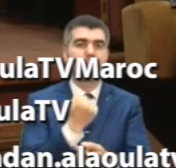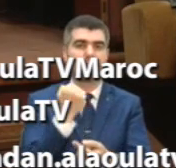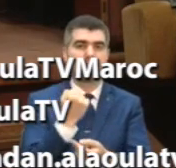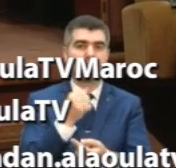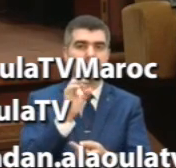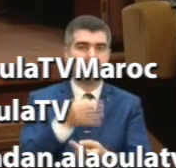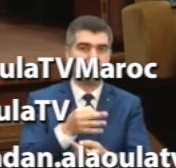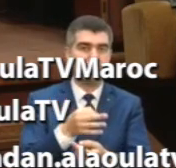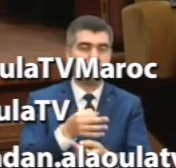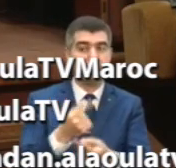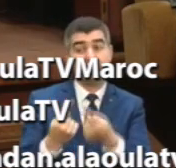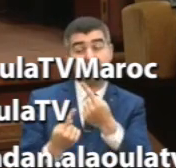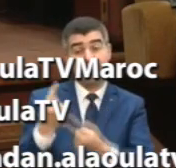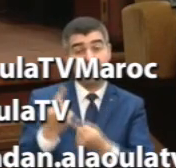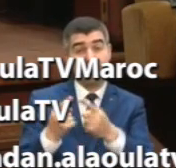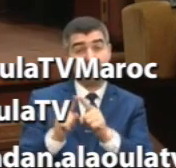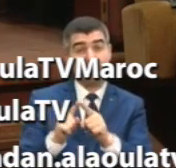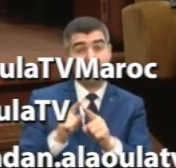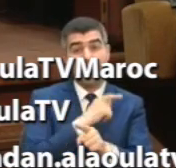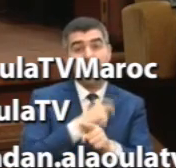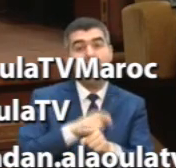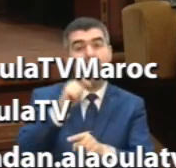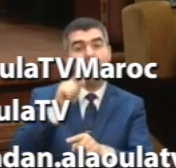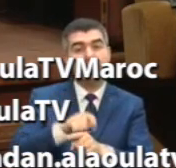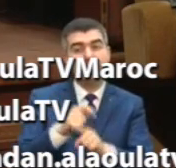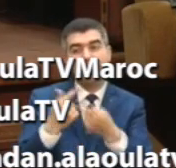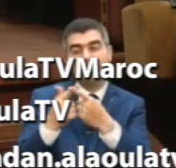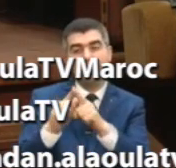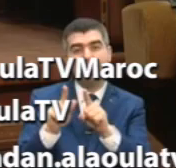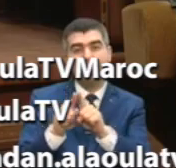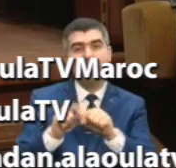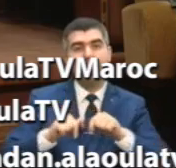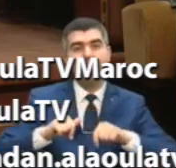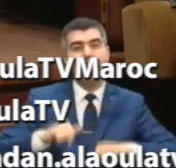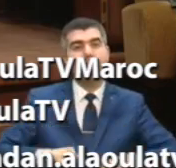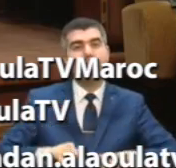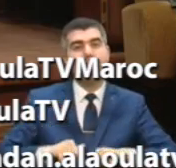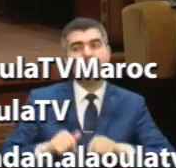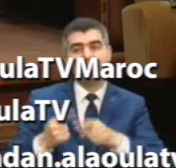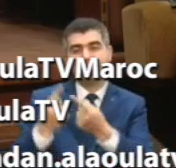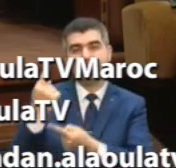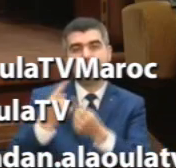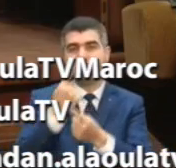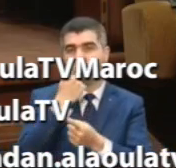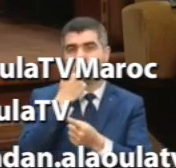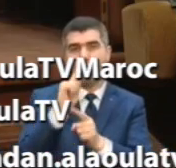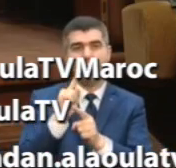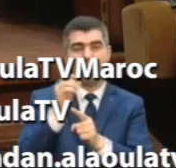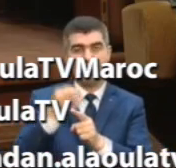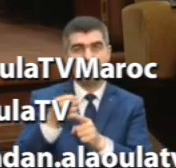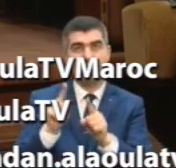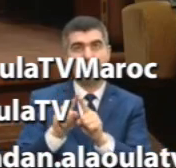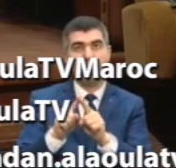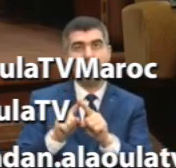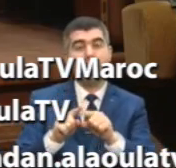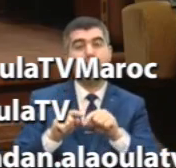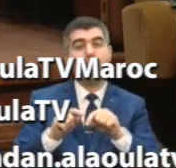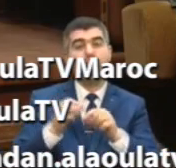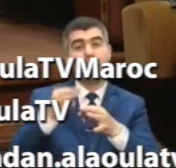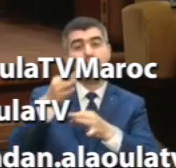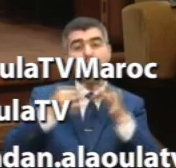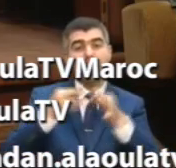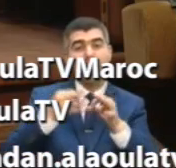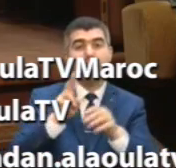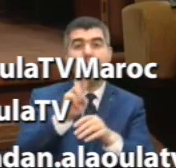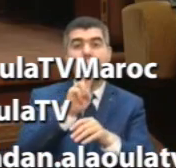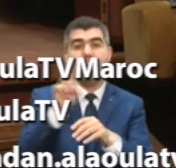هناك تعنت من طرف مرافق الدولة في تنفيذ الأحكام. كانت هناك مبادرة جريئة للمحكمة الإدارية بالرباط